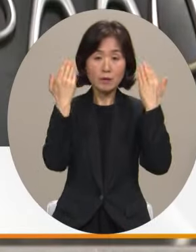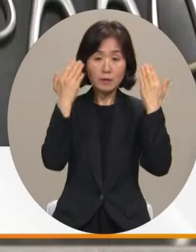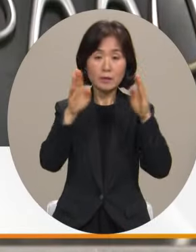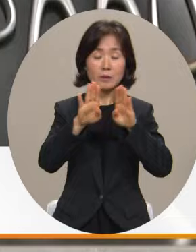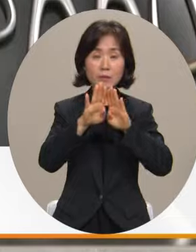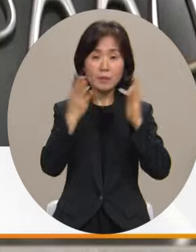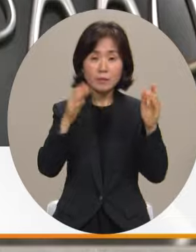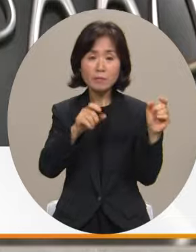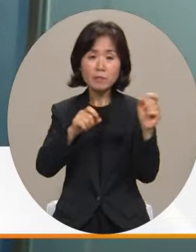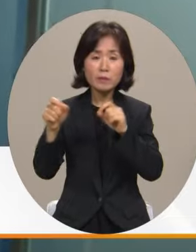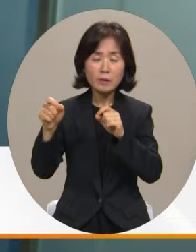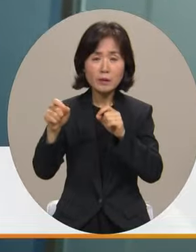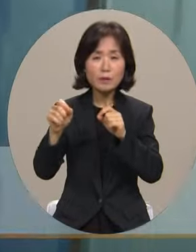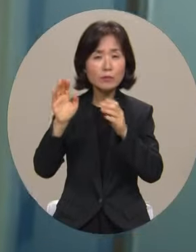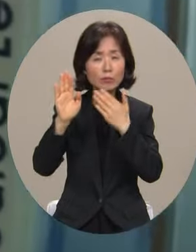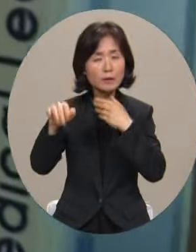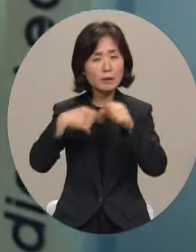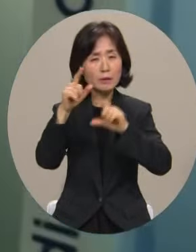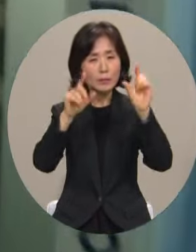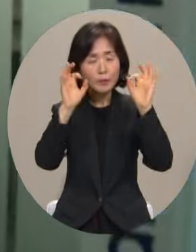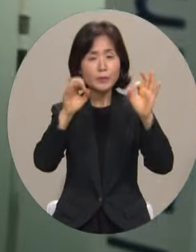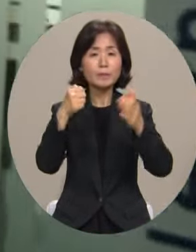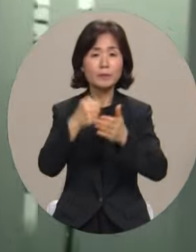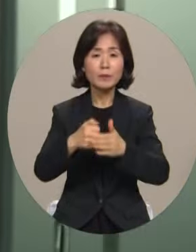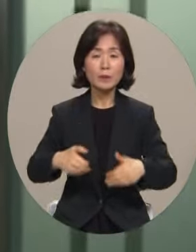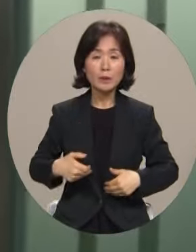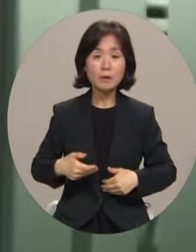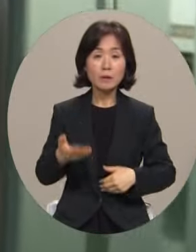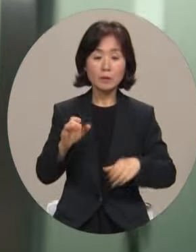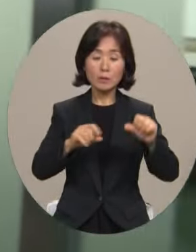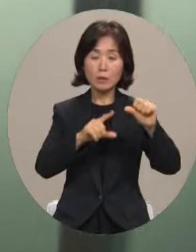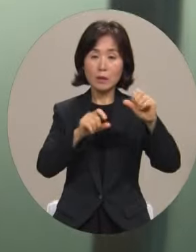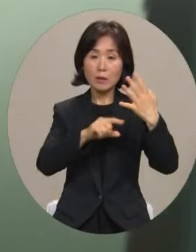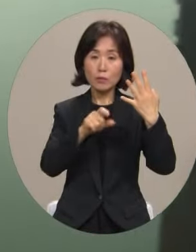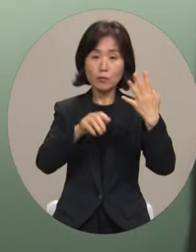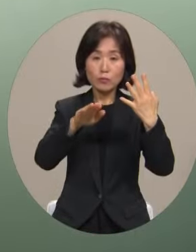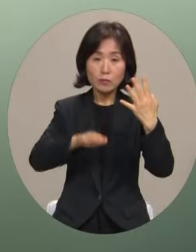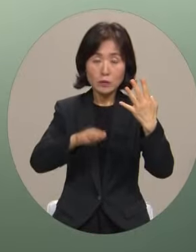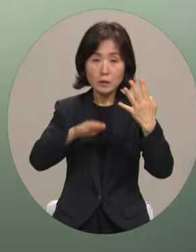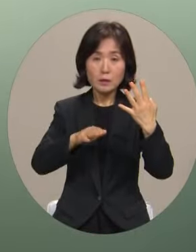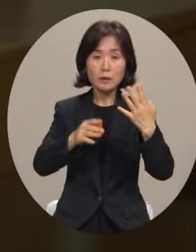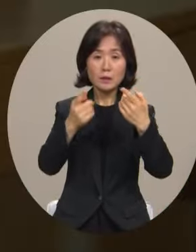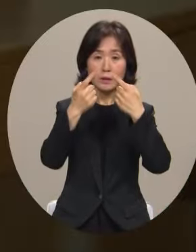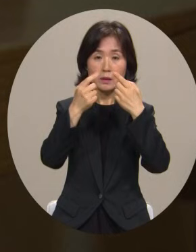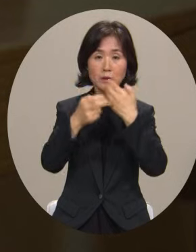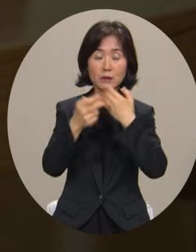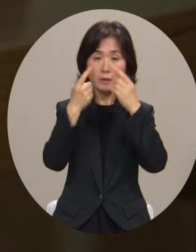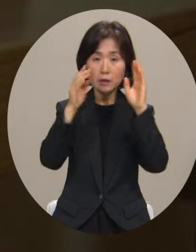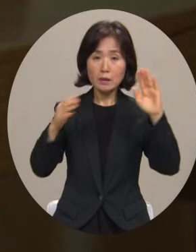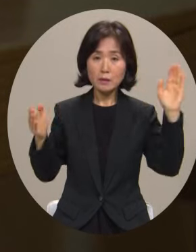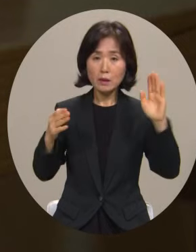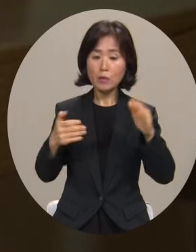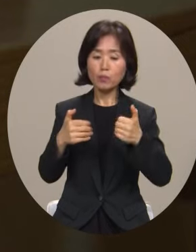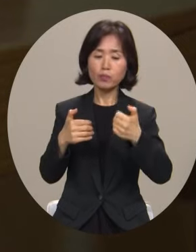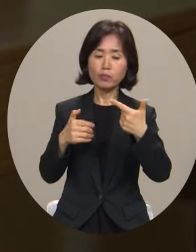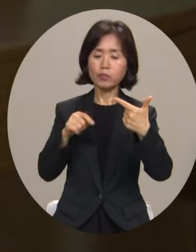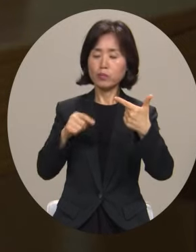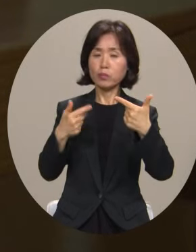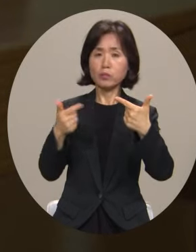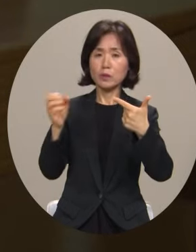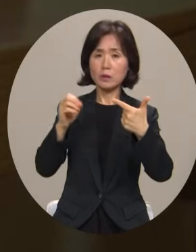좀 또 봐야죠. 하지만 이달 중순까지 의대생 56.5%가 유효 휴학을